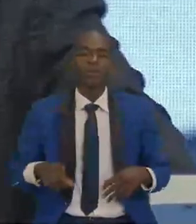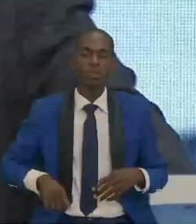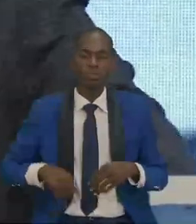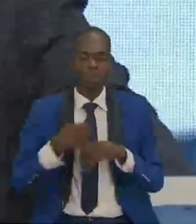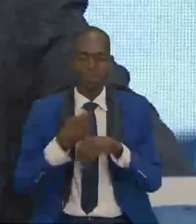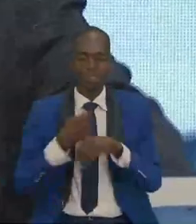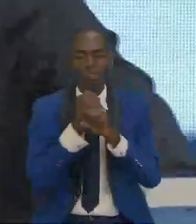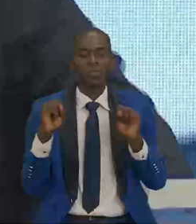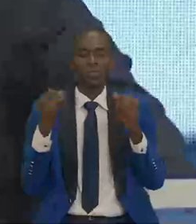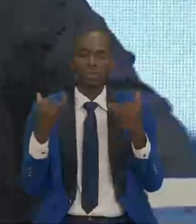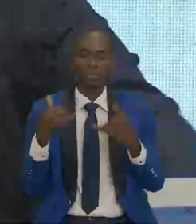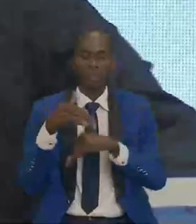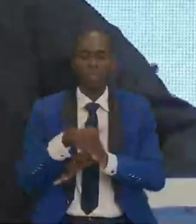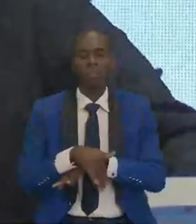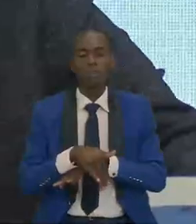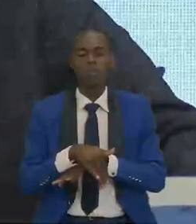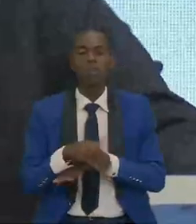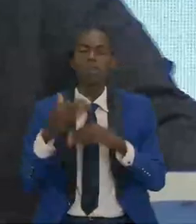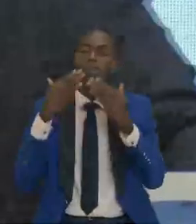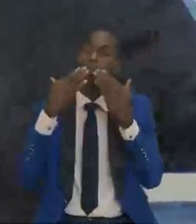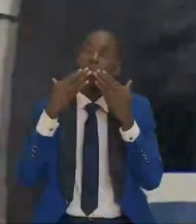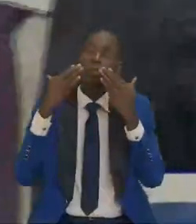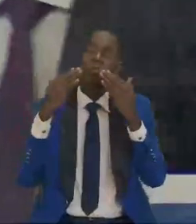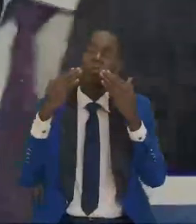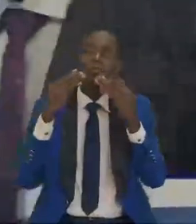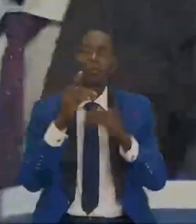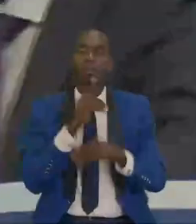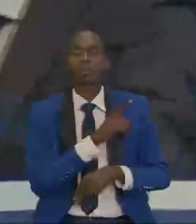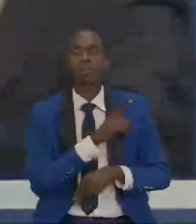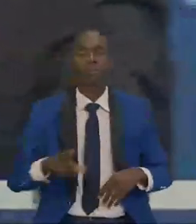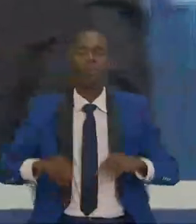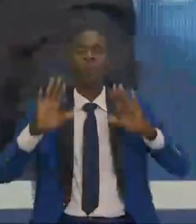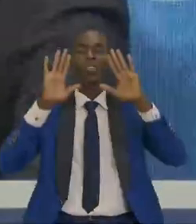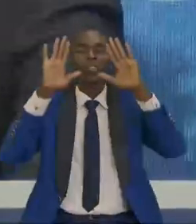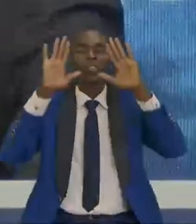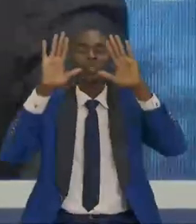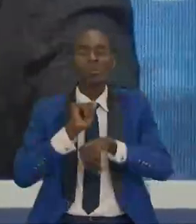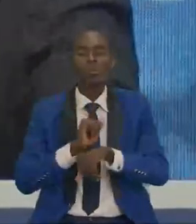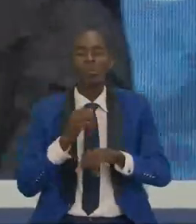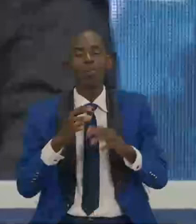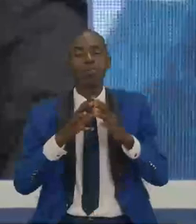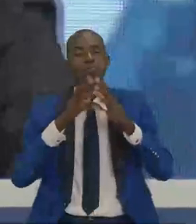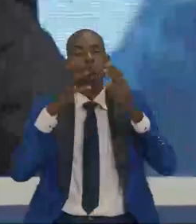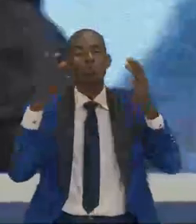soir. Merci Seigneur. Le salut ce soir. Merci Seigneur.